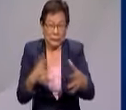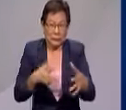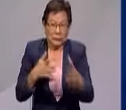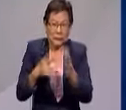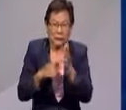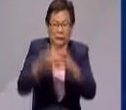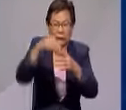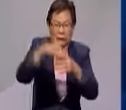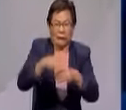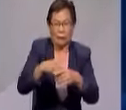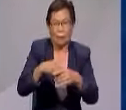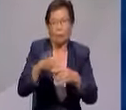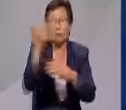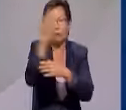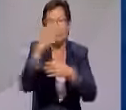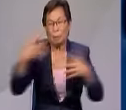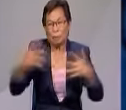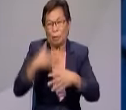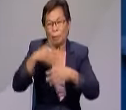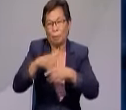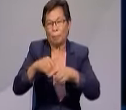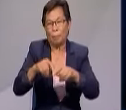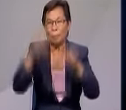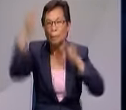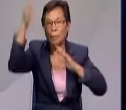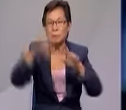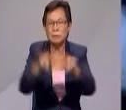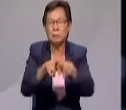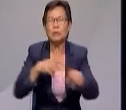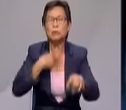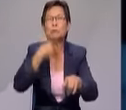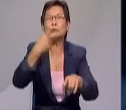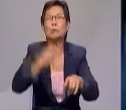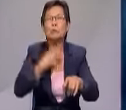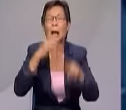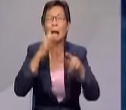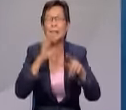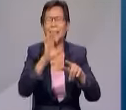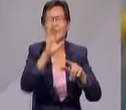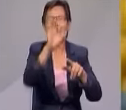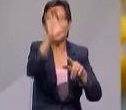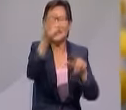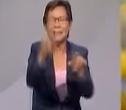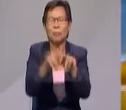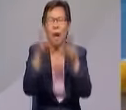dipaparkan dalam filem seram tempatan. Ramai mengatakan ia seperti suara nyilaian Pontianak dan Langsui.